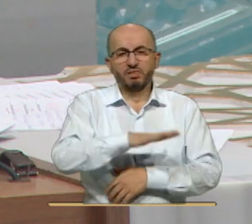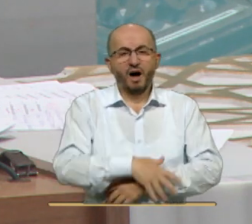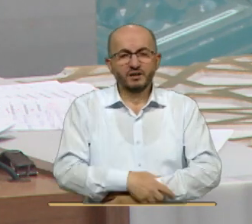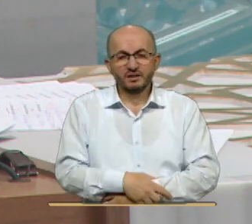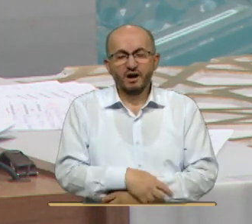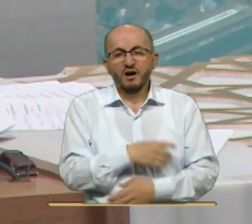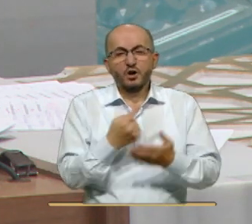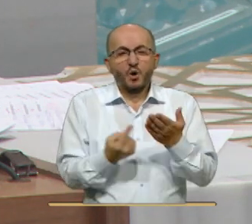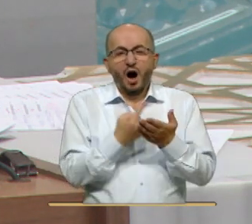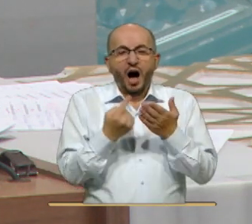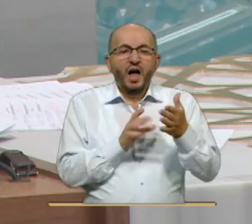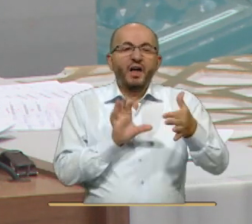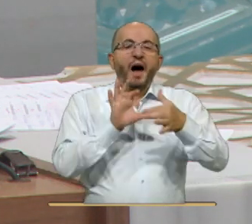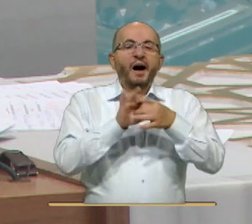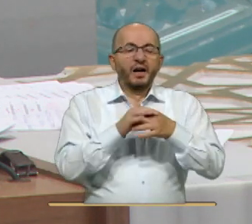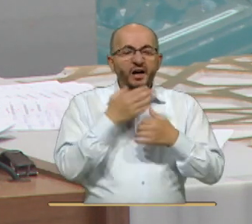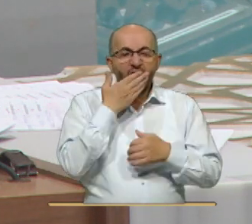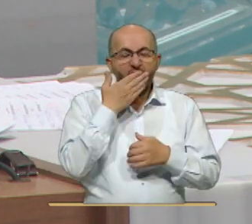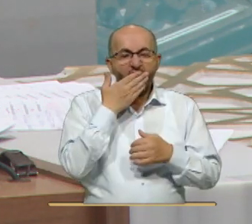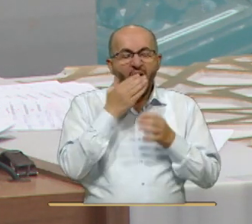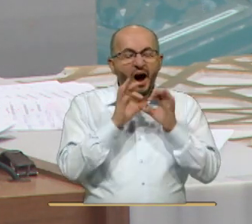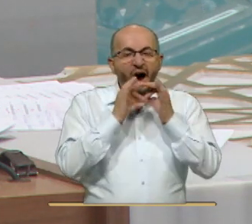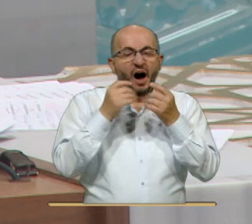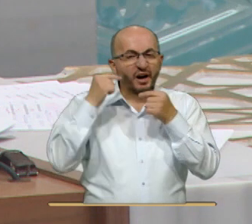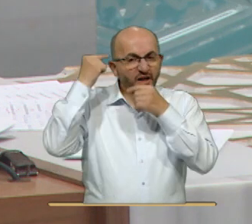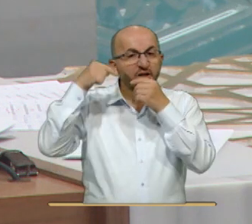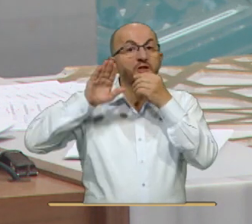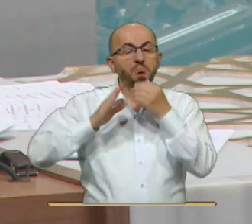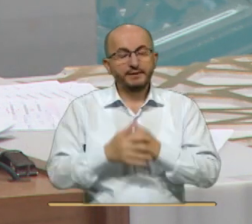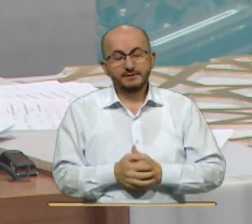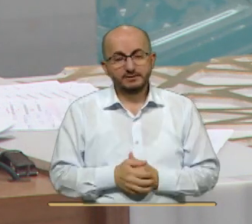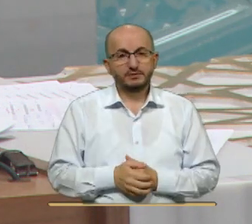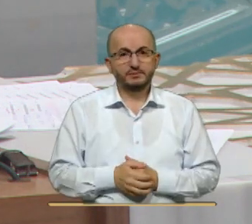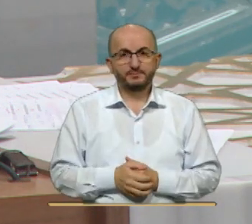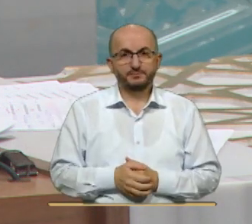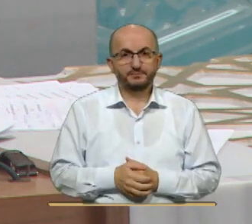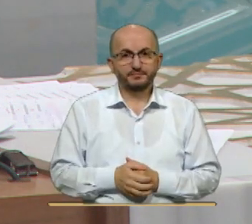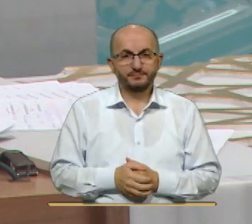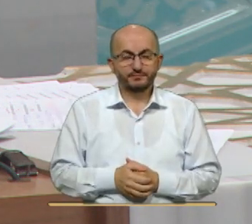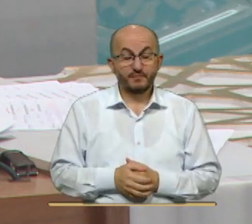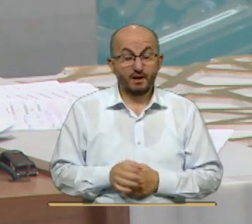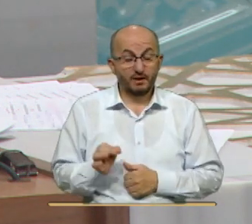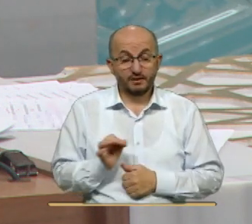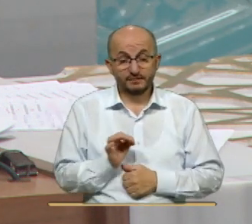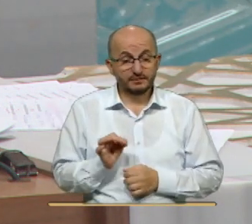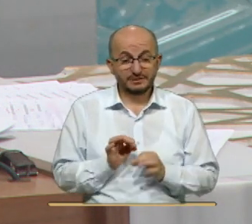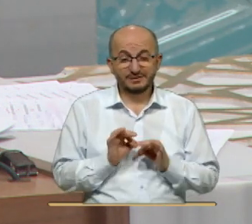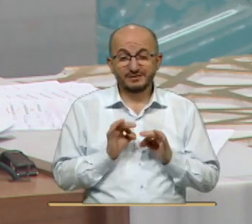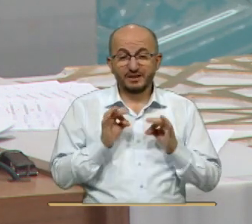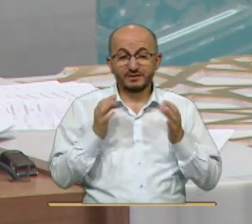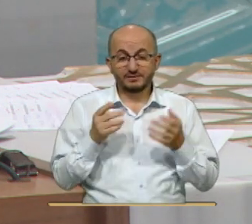Kur'an üzerinde nasıl düşünmezsiniz? Evet. Nasıl